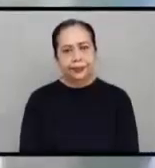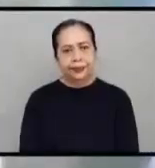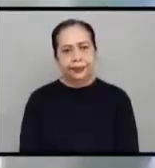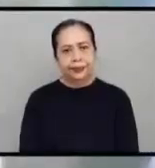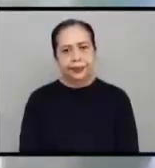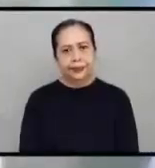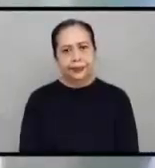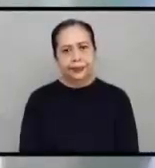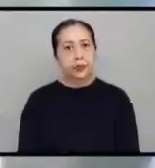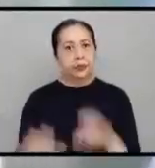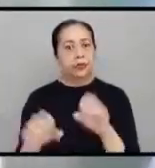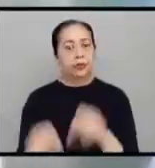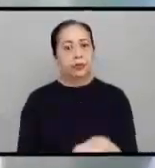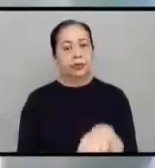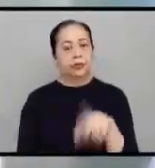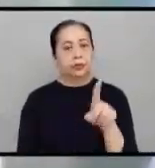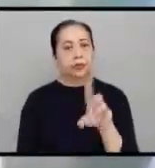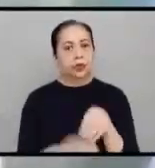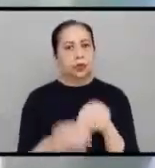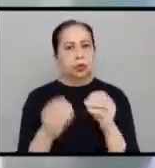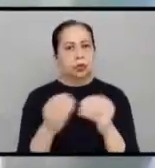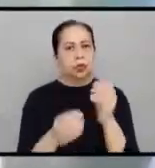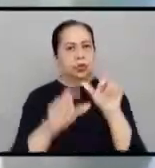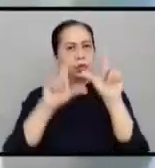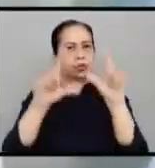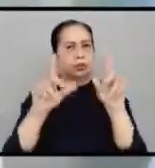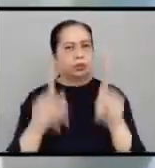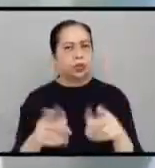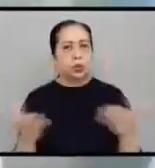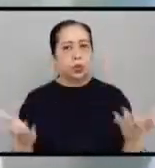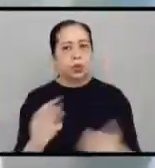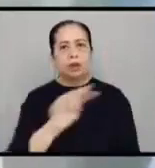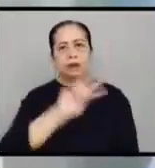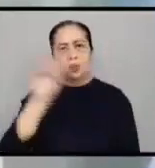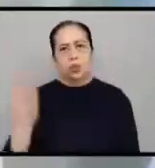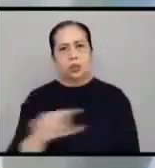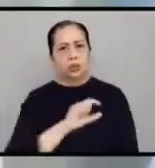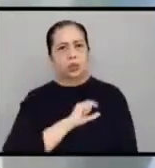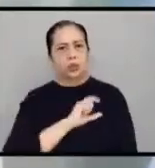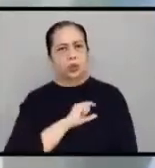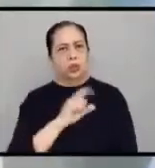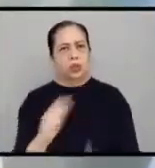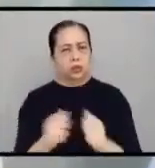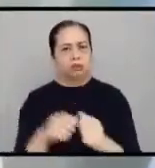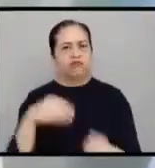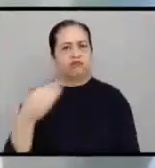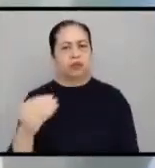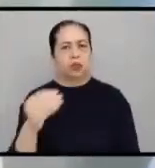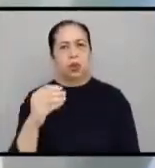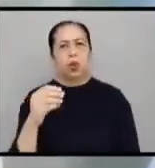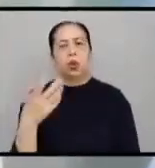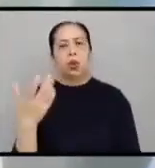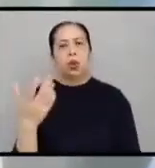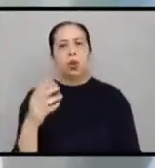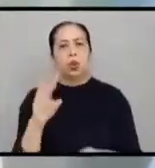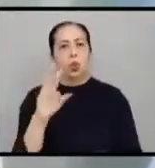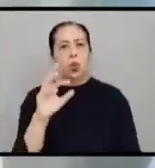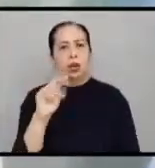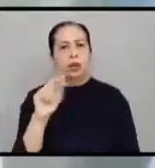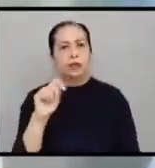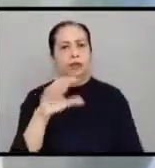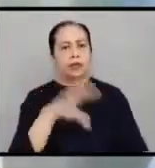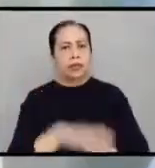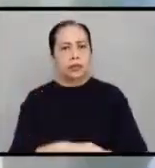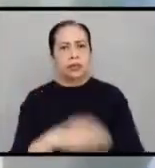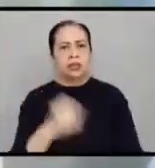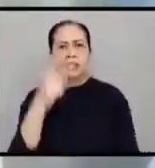Arestado ang isa sa mga most wanted person ng Valenzuela City Police matapos silbihan ng warrant of arrest dahil sa kasong 3 counts of rape